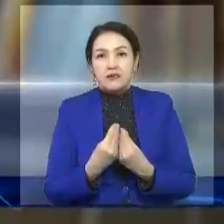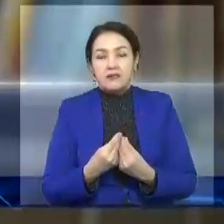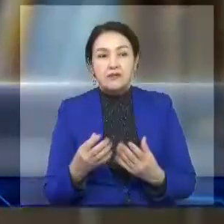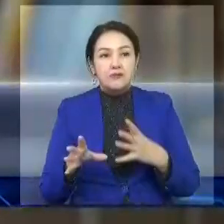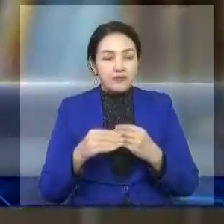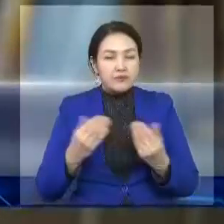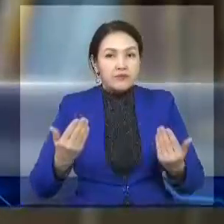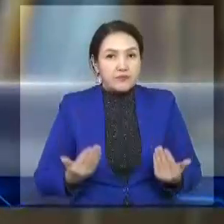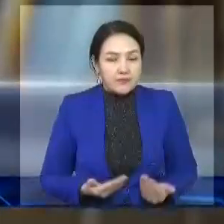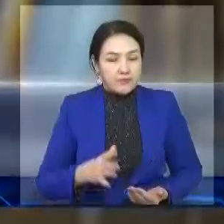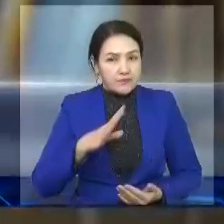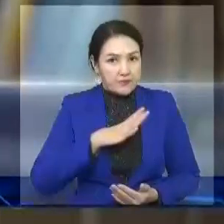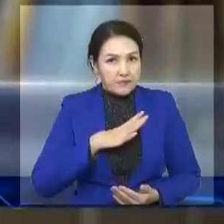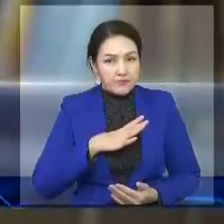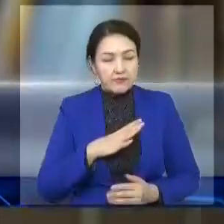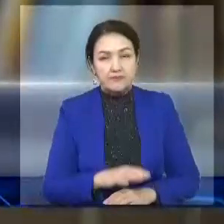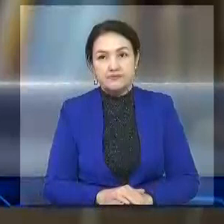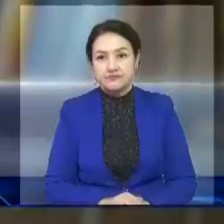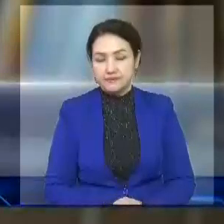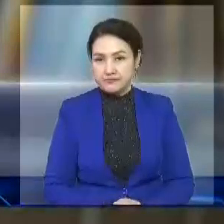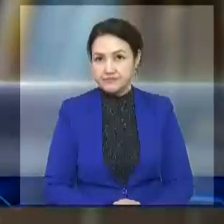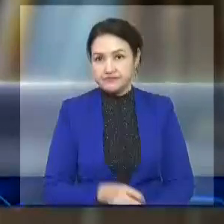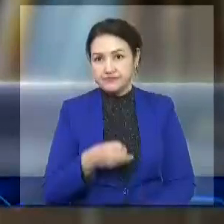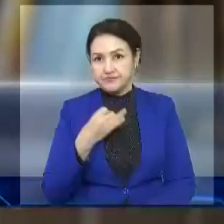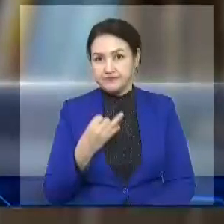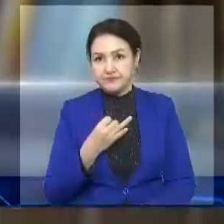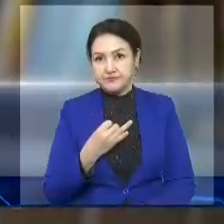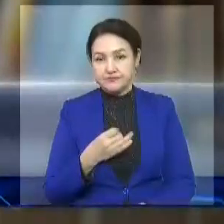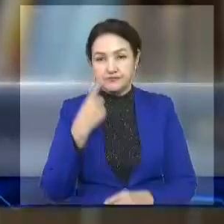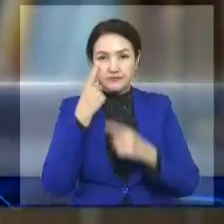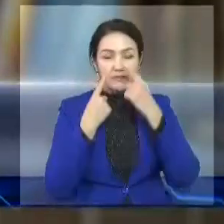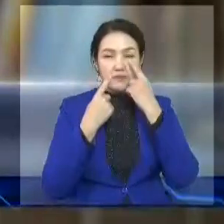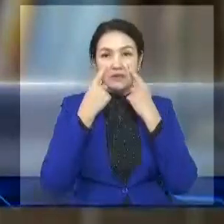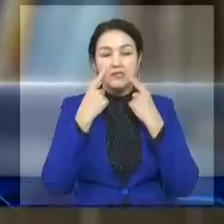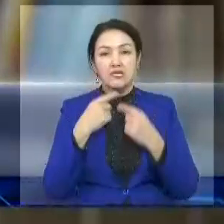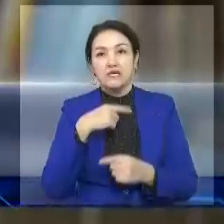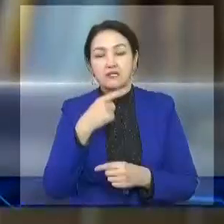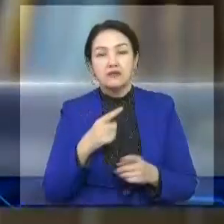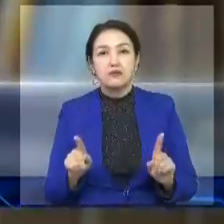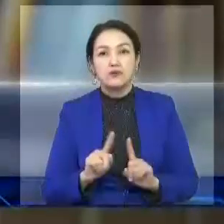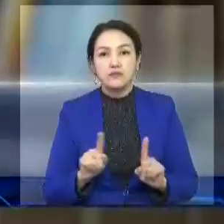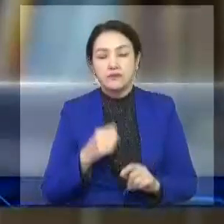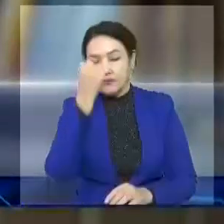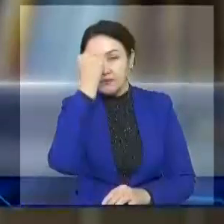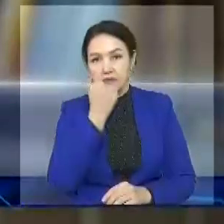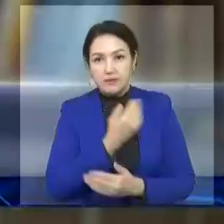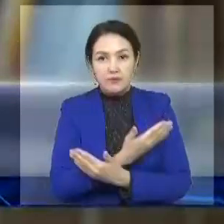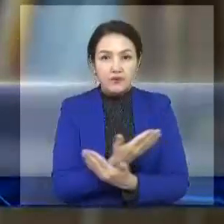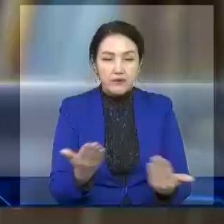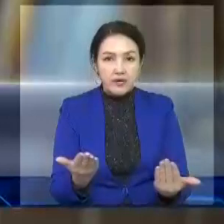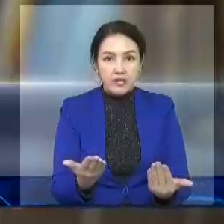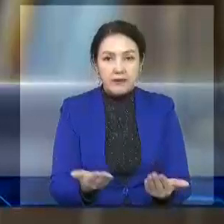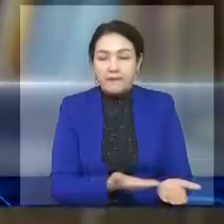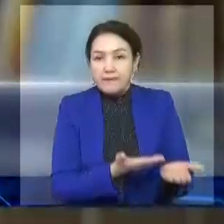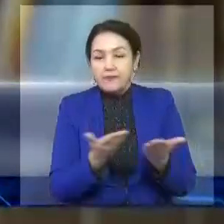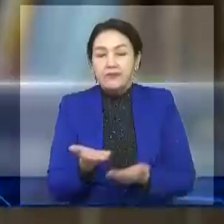с нами ходили, как бы их поощрять тоже, и прослезились, сказали, спасибо вам, то, что вы